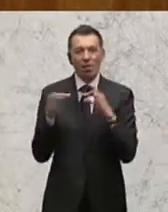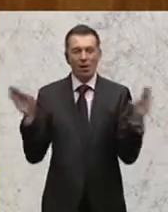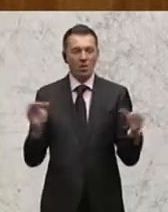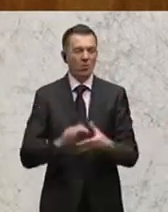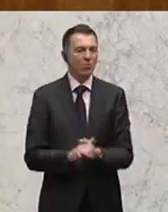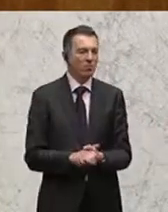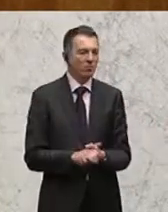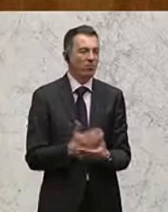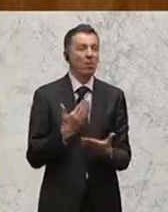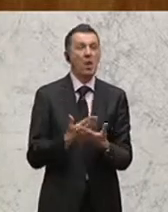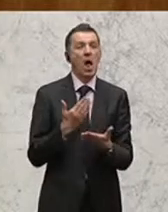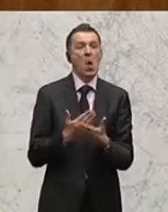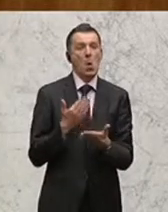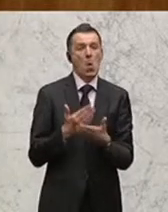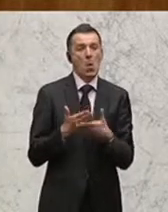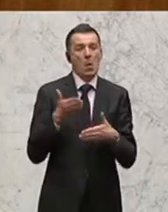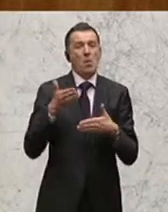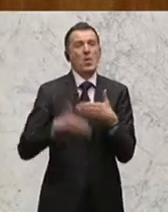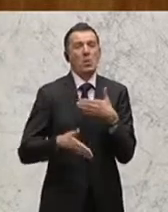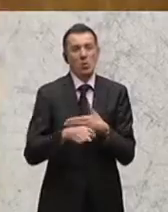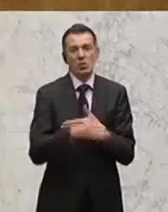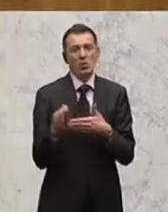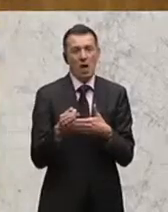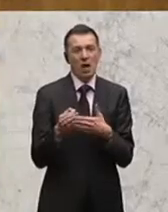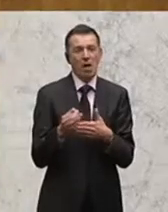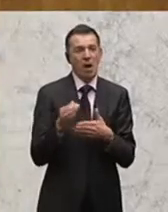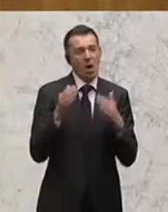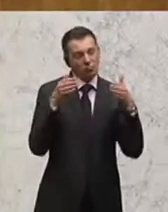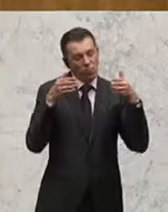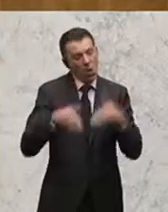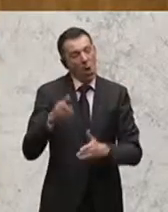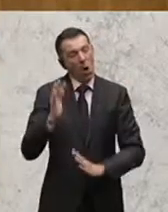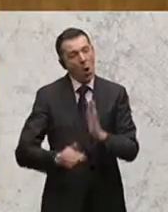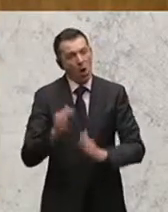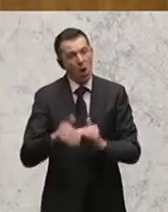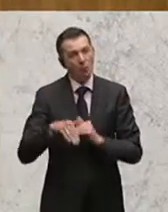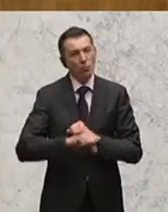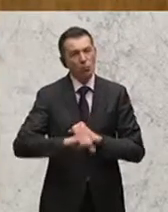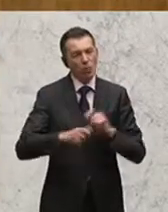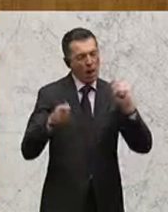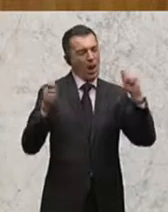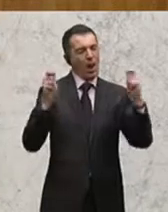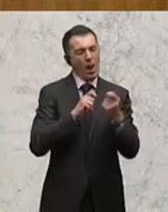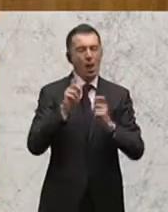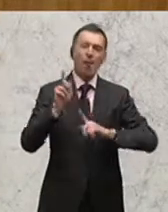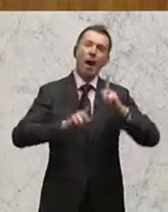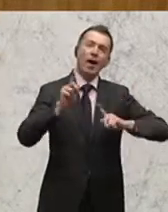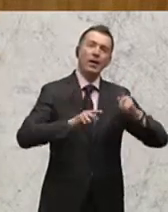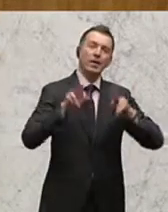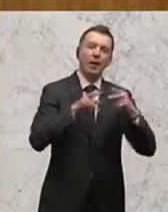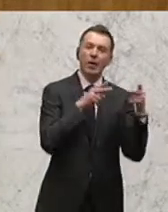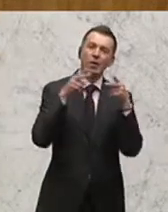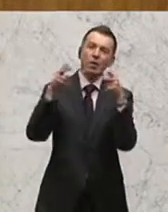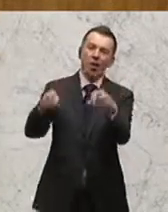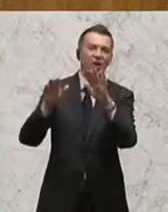und daher am jüngsten Tag auch in der Hölle schmoren wird, wenn er sich nicht rasch für das Paradies und den richtigen Weg entscheidet. Und zudem wird